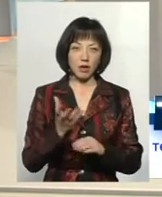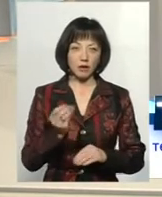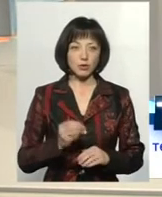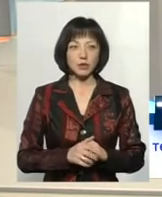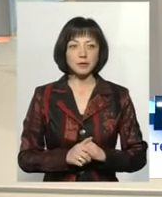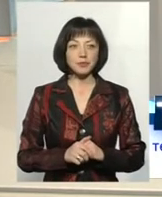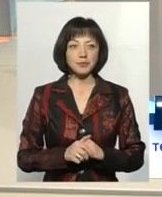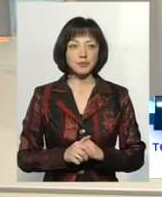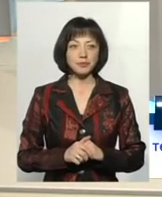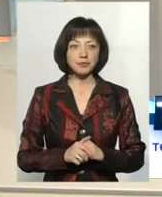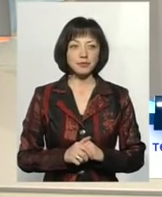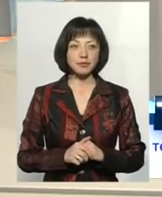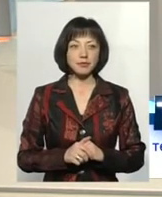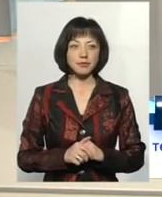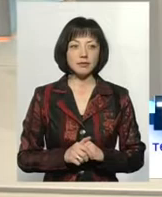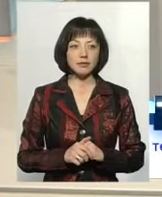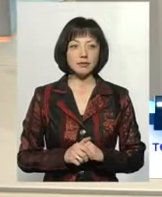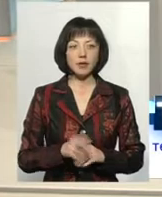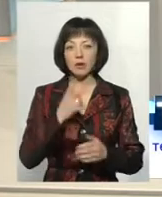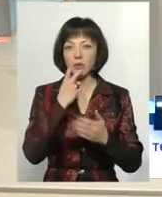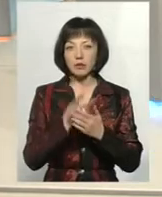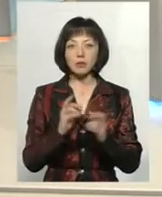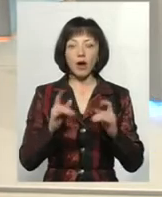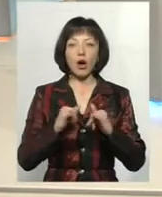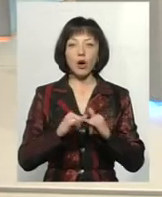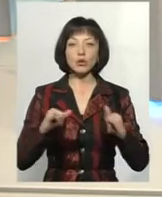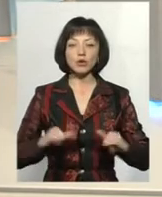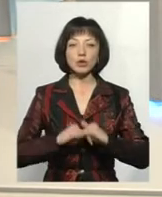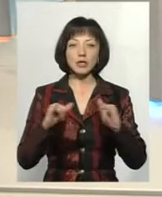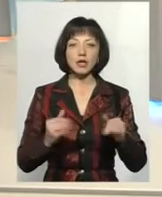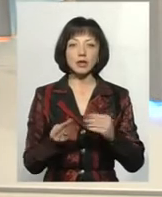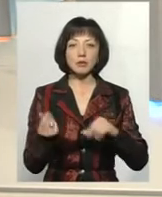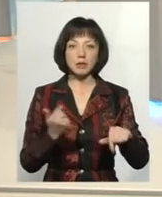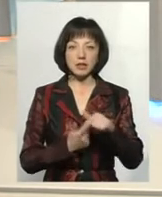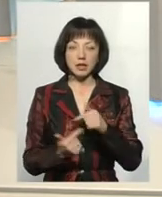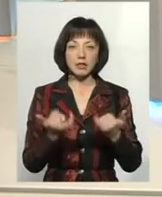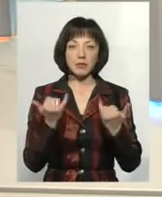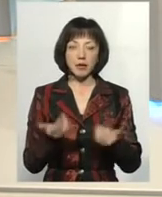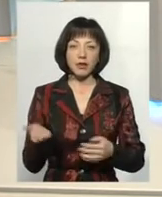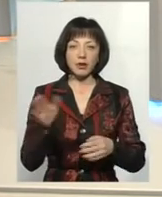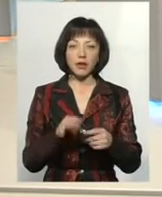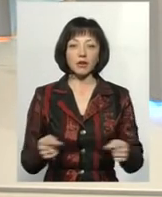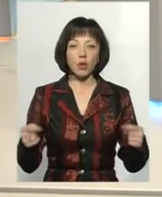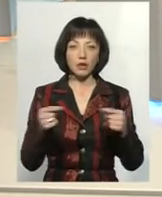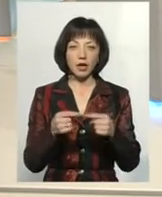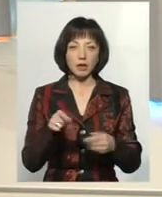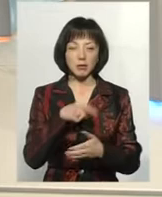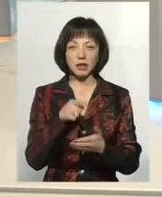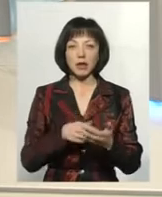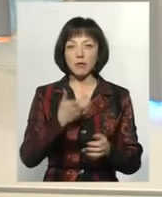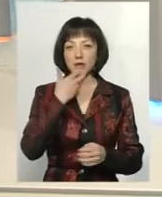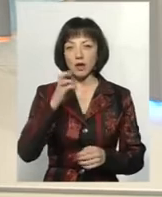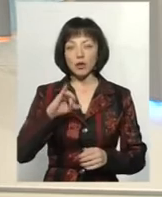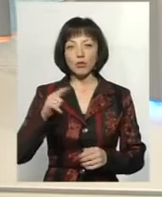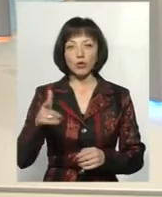як розростається бізнес, але зменшується зелені насадження. Тепер давайте конкретно по конкретних питаннях. Південний Буг.